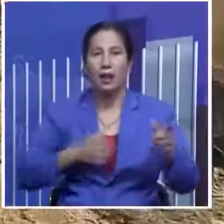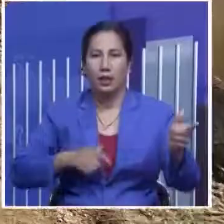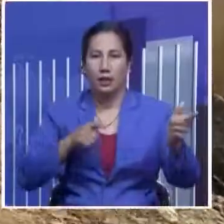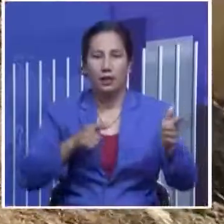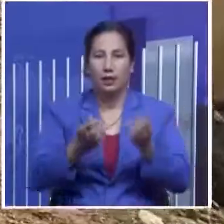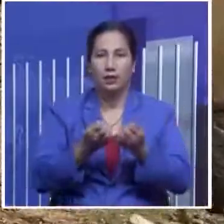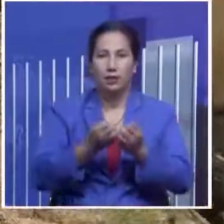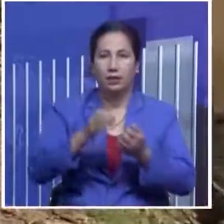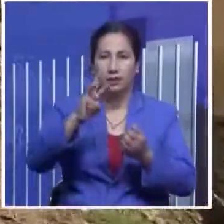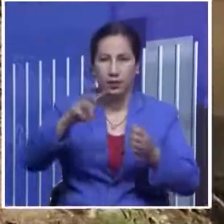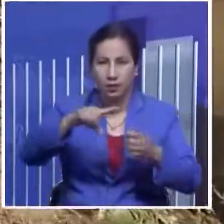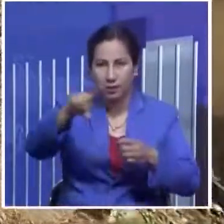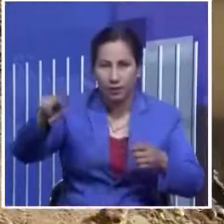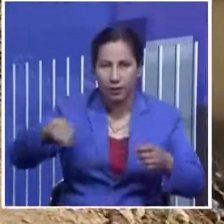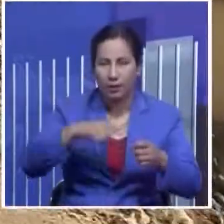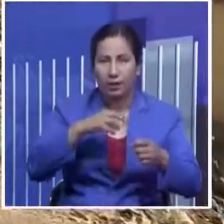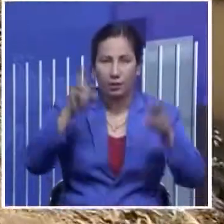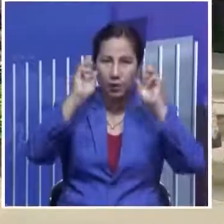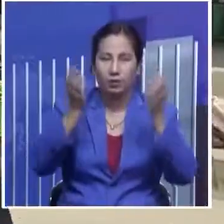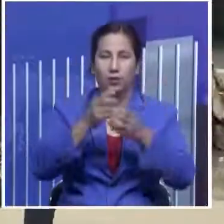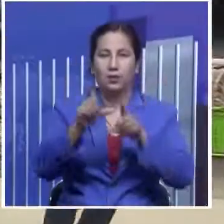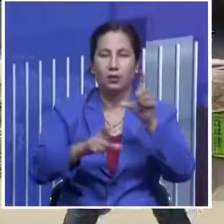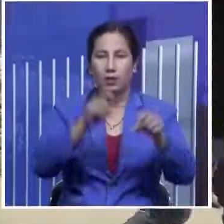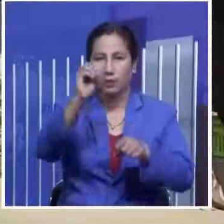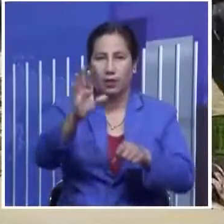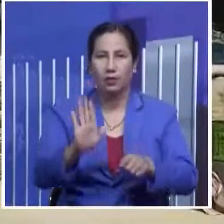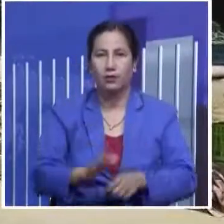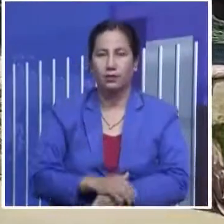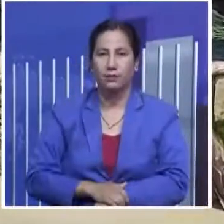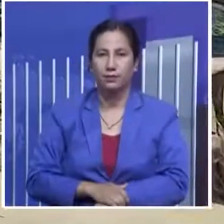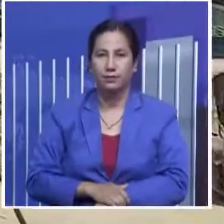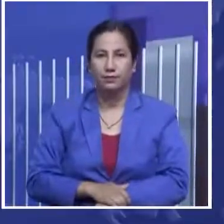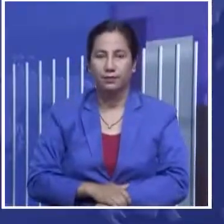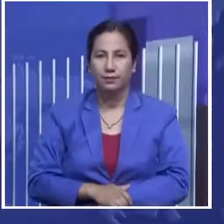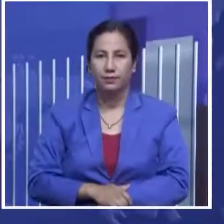गरी 3 घेरामा सुरक्षाकर्मी परिचालन गरिएका छन्।